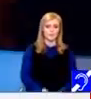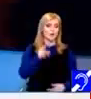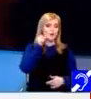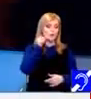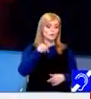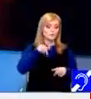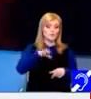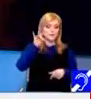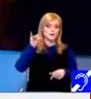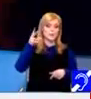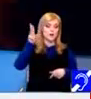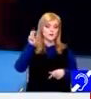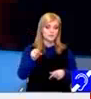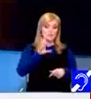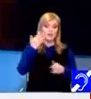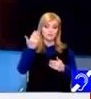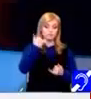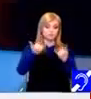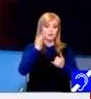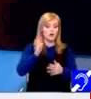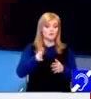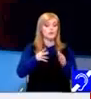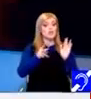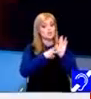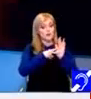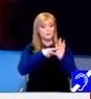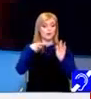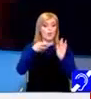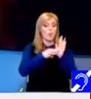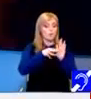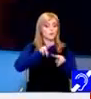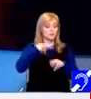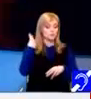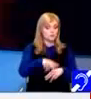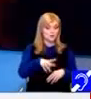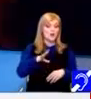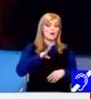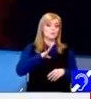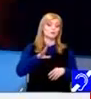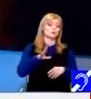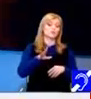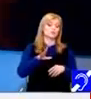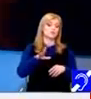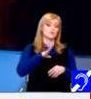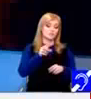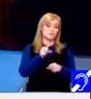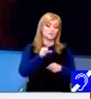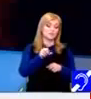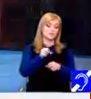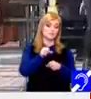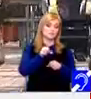Un bărbat din Bazara Beasca și concubina acestuia vor face 8 și respectiv 7 ani de închisoare pentru trafic de persoane în scop de exploatare